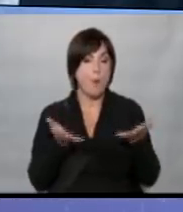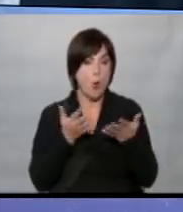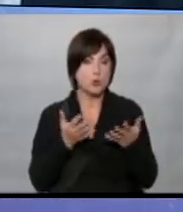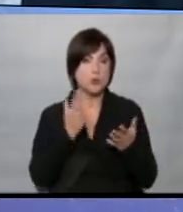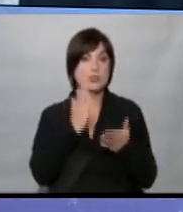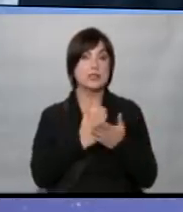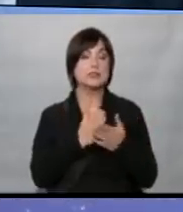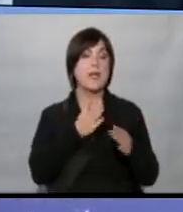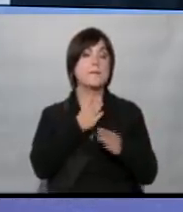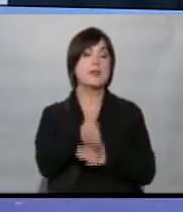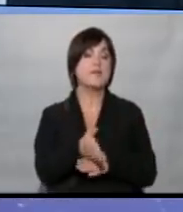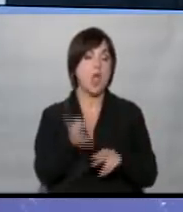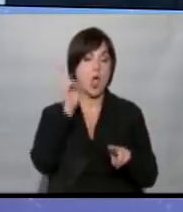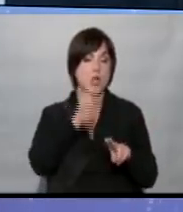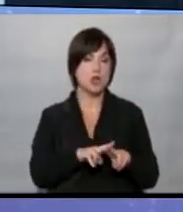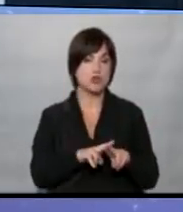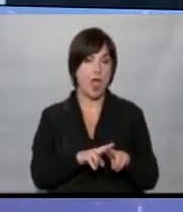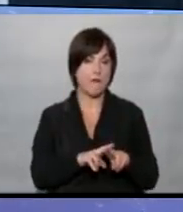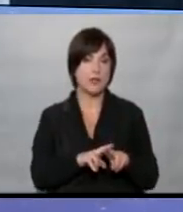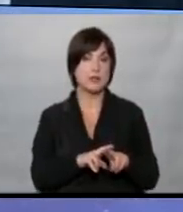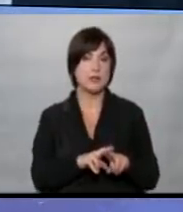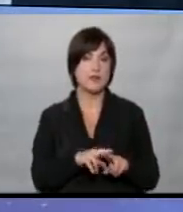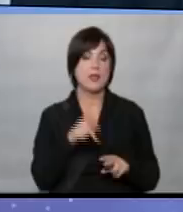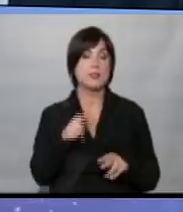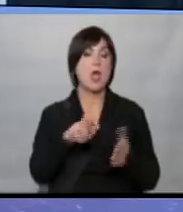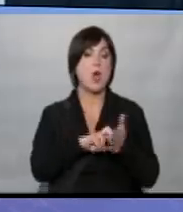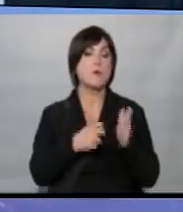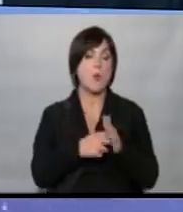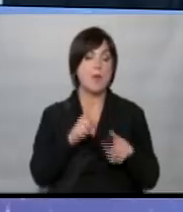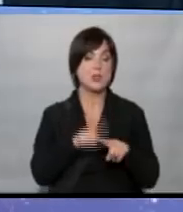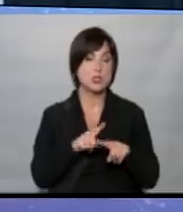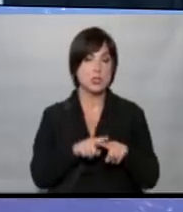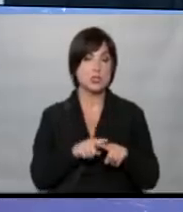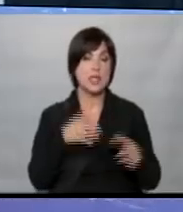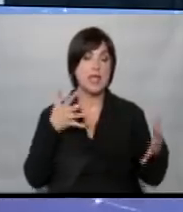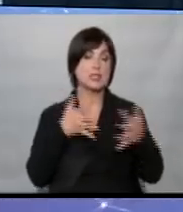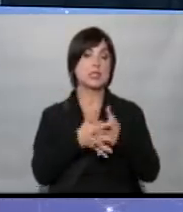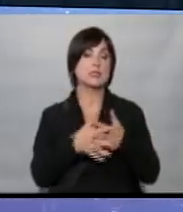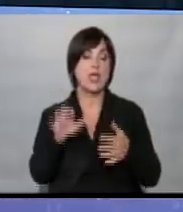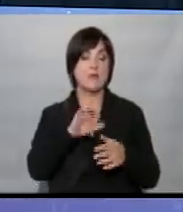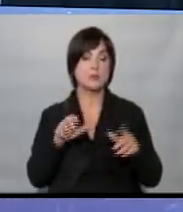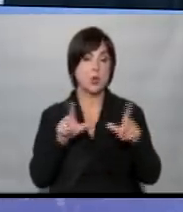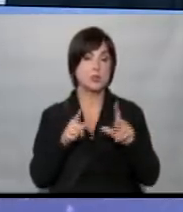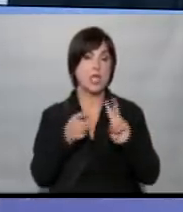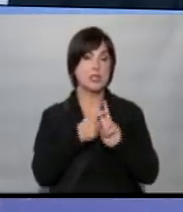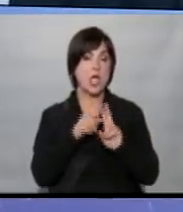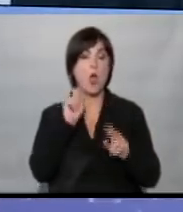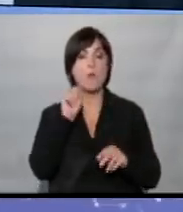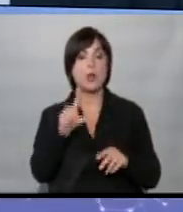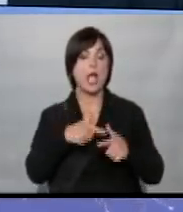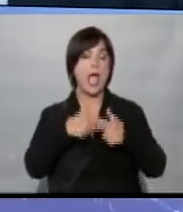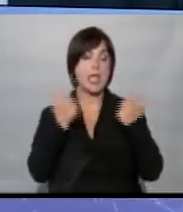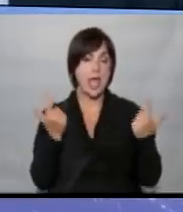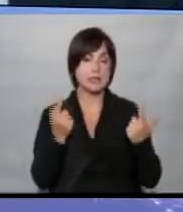да се пристапи кон решавање на проблемот со Грција е интеграцијата во ЕУ-НАТО. Пораката е сосема